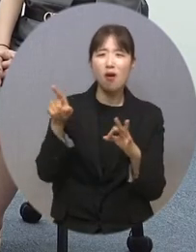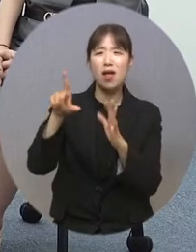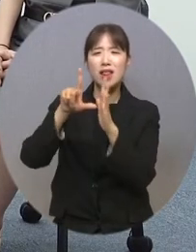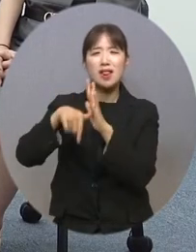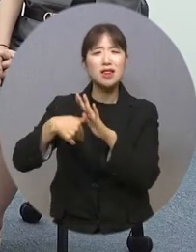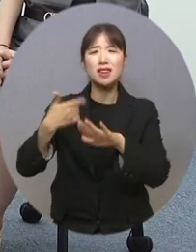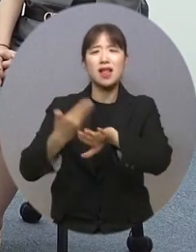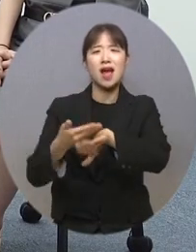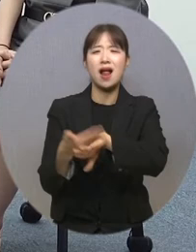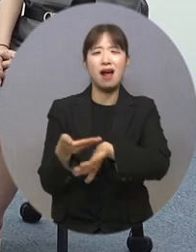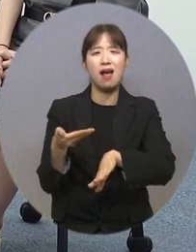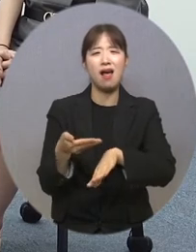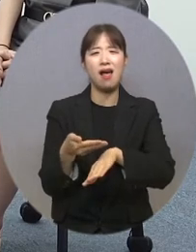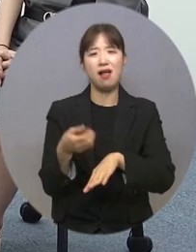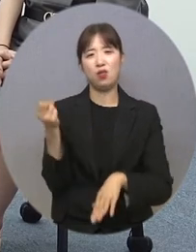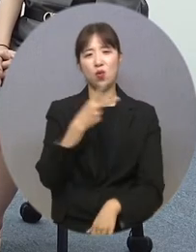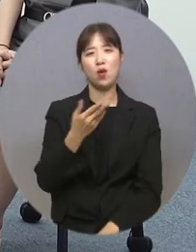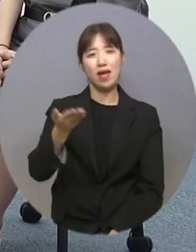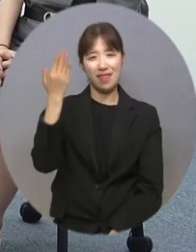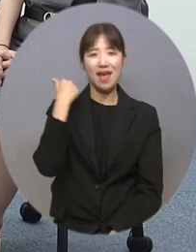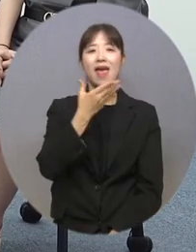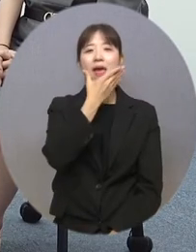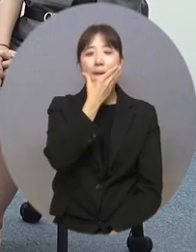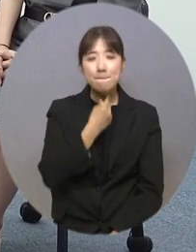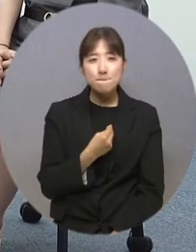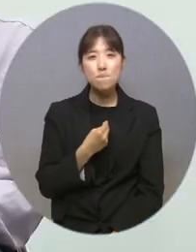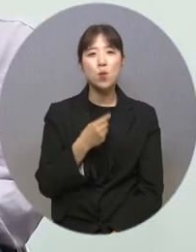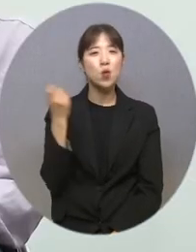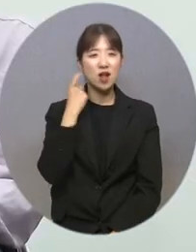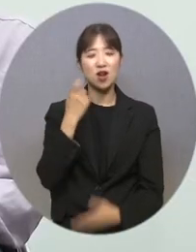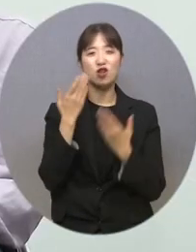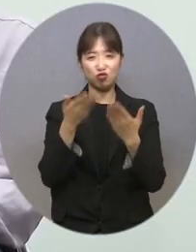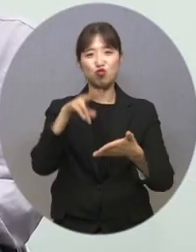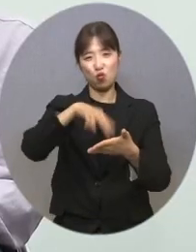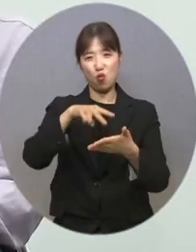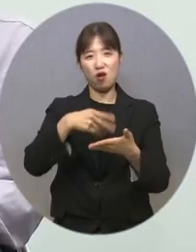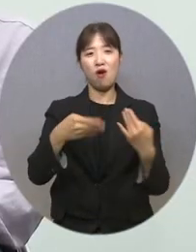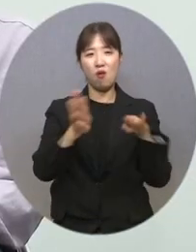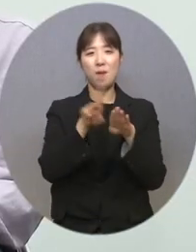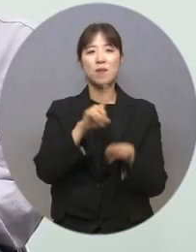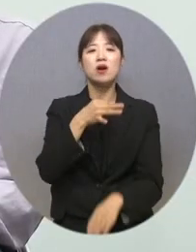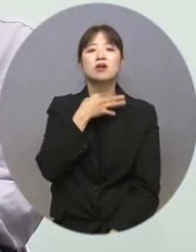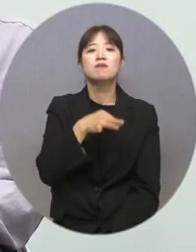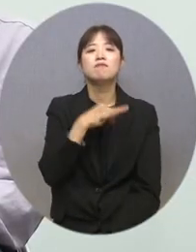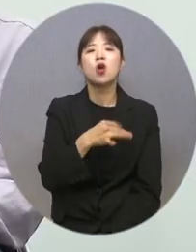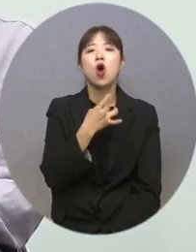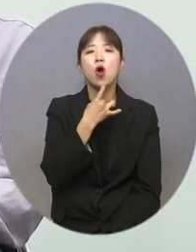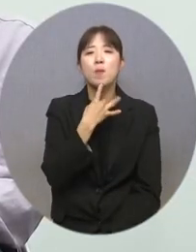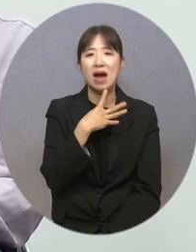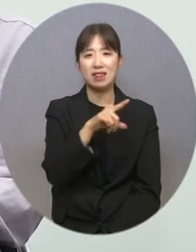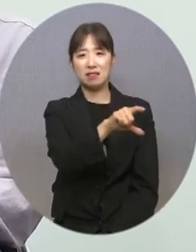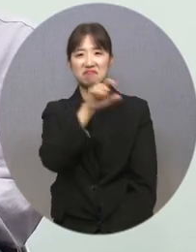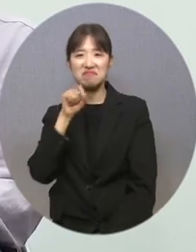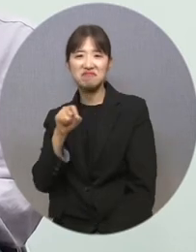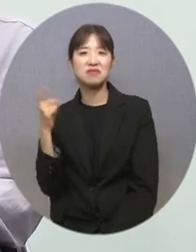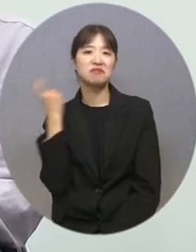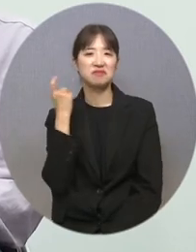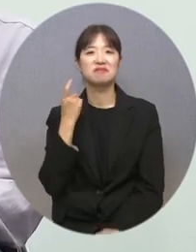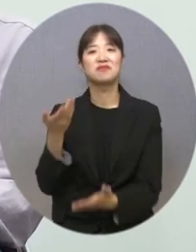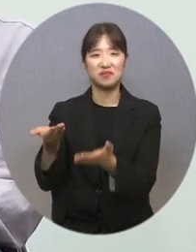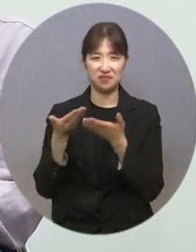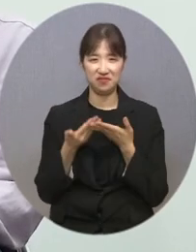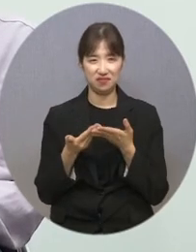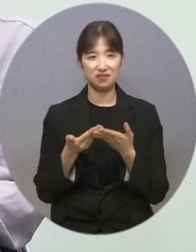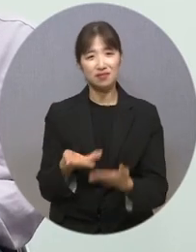있고 되게 해 날의 행복을 들려주는 노숙은 에서는 음성으로 마 추출을 내가 주고 따로 그걸 들려 줘 썼어요